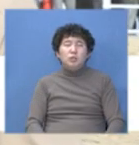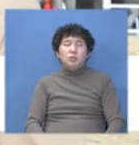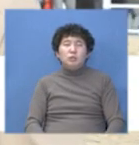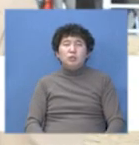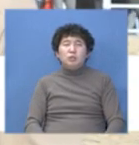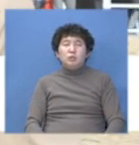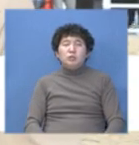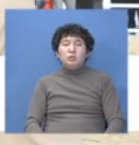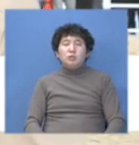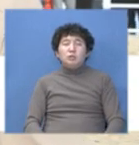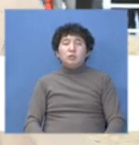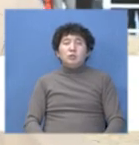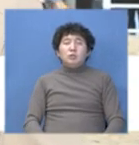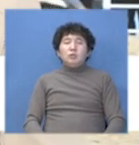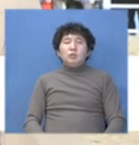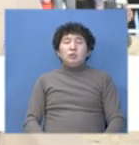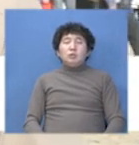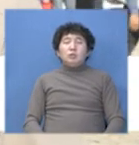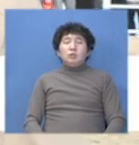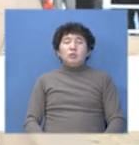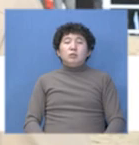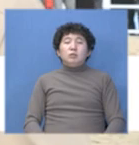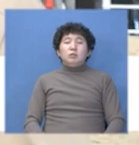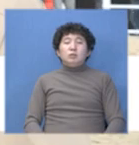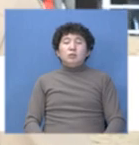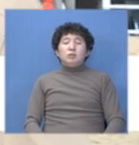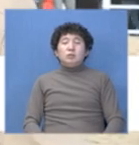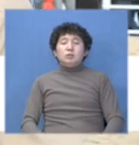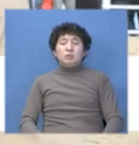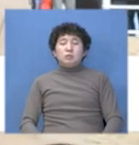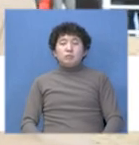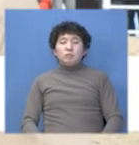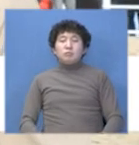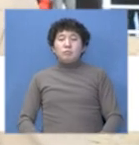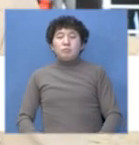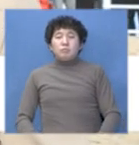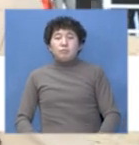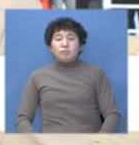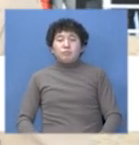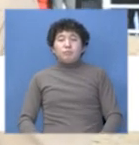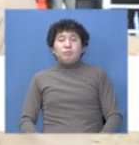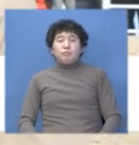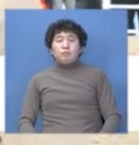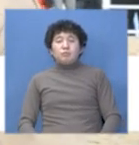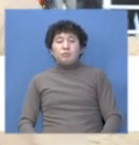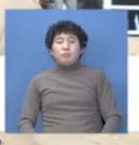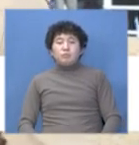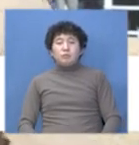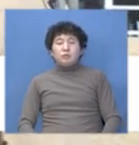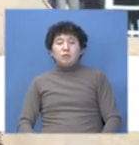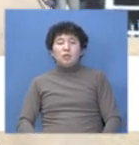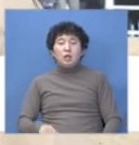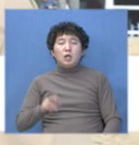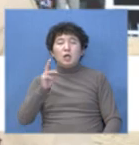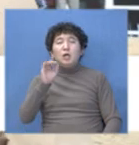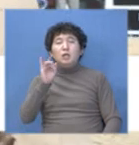чемпиондары болып жүрген аттар осы жарысқа қатыспақшы. Мына Қырғызстаннан өткендегі топты аламанды ұтқан